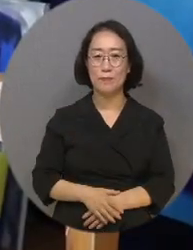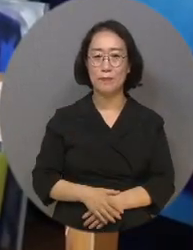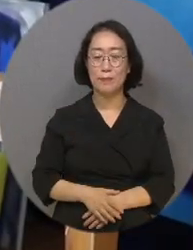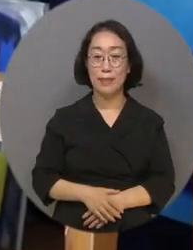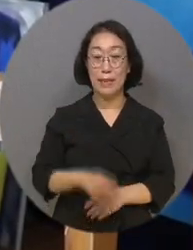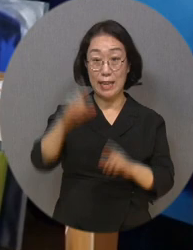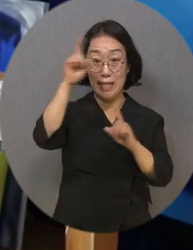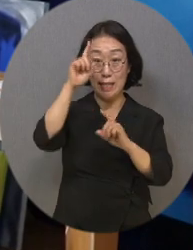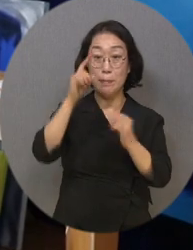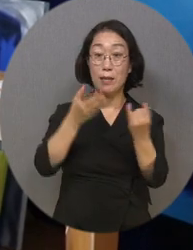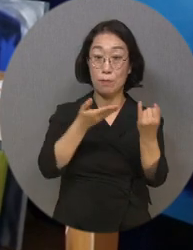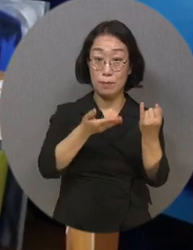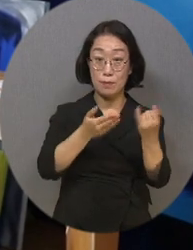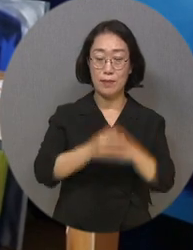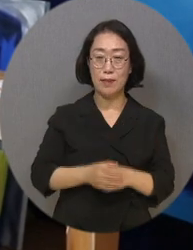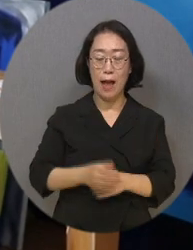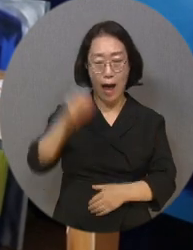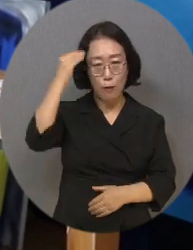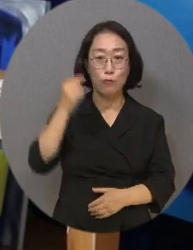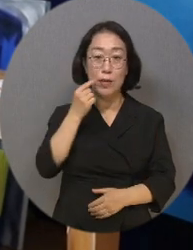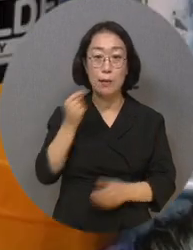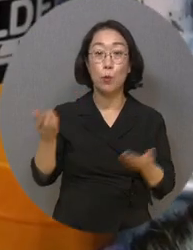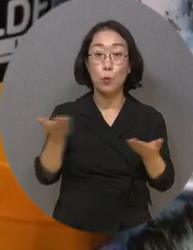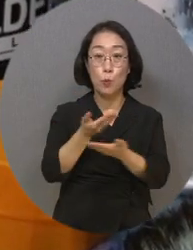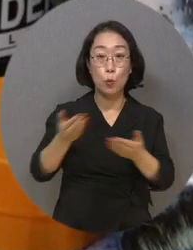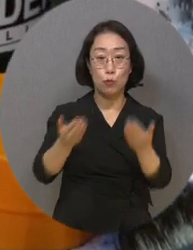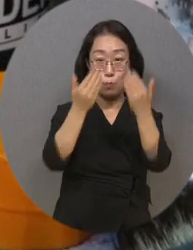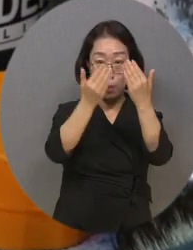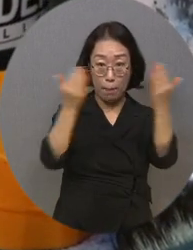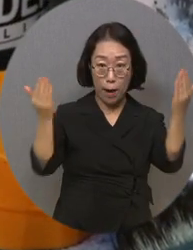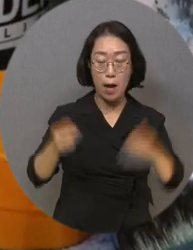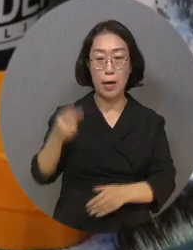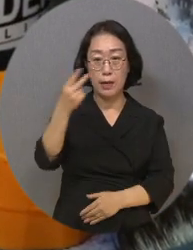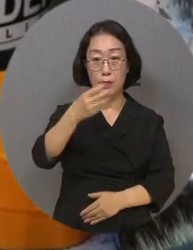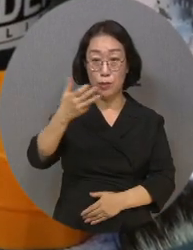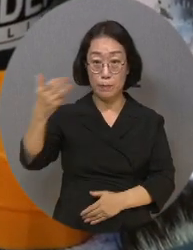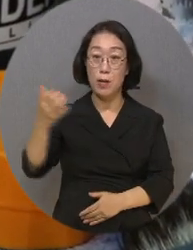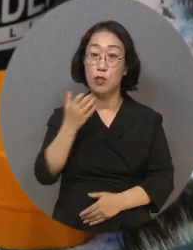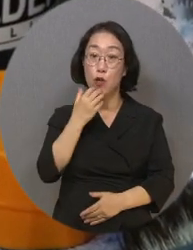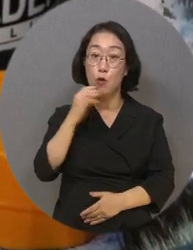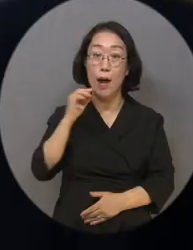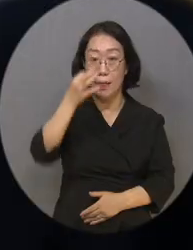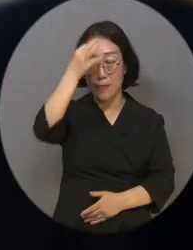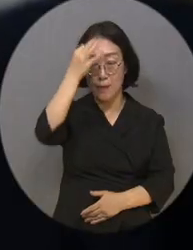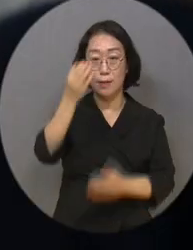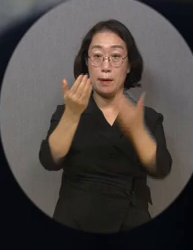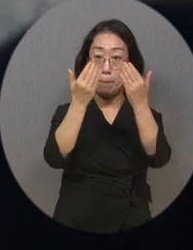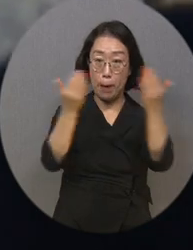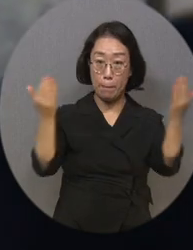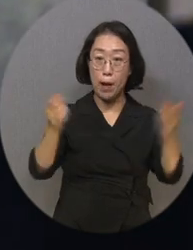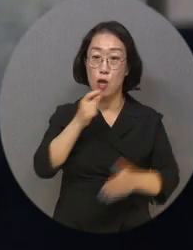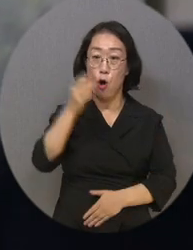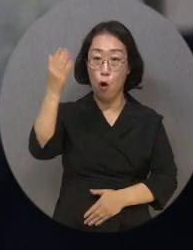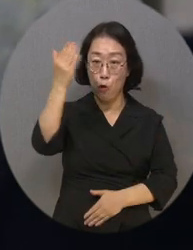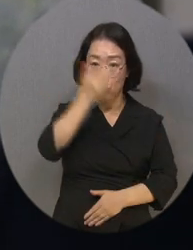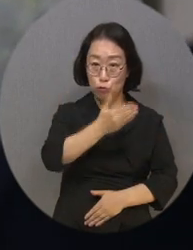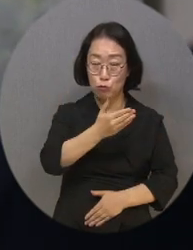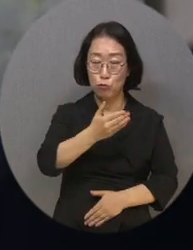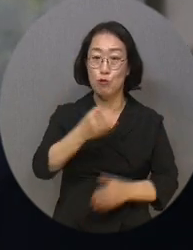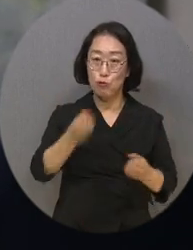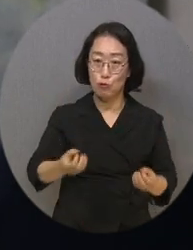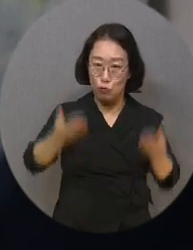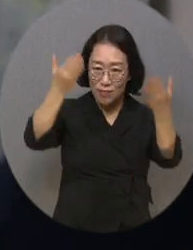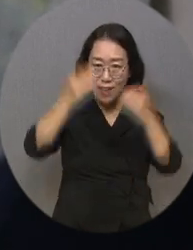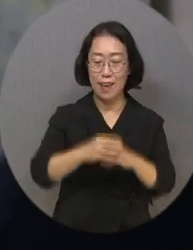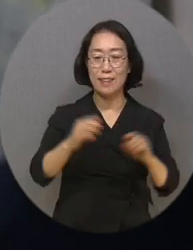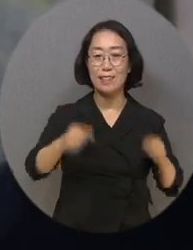이미경 작가는 한일 현대 여류 작가 교류전 2018년 서울 아트쇼, 여수 국제 미술제 등